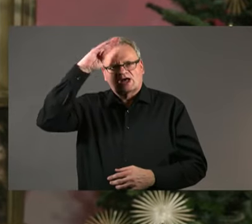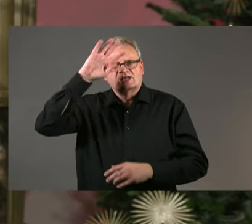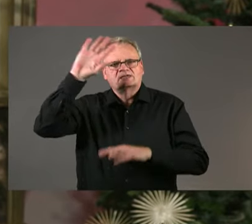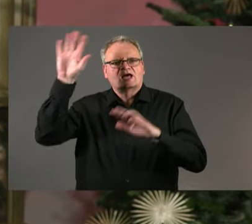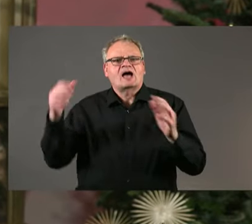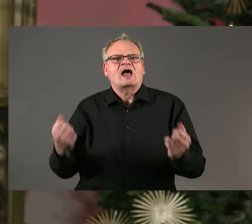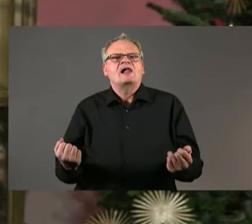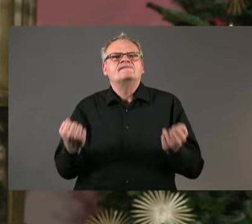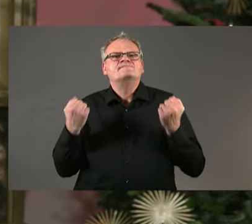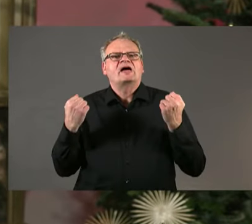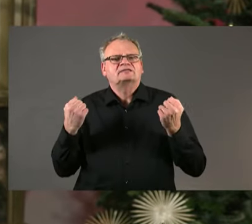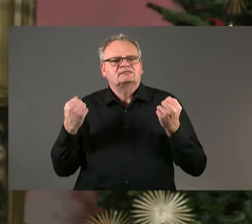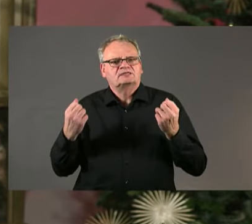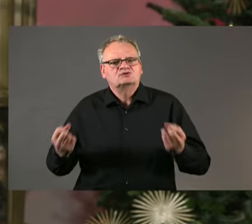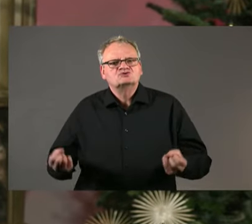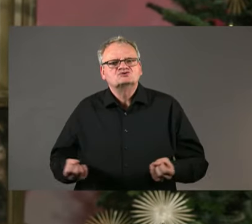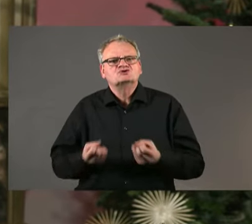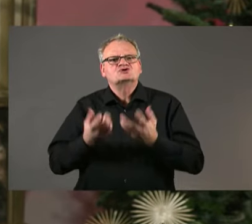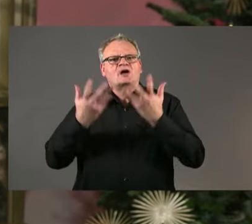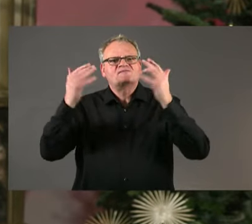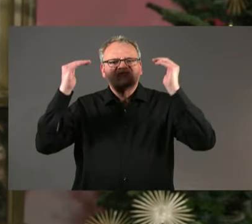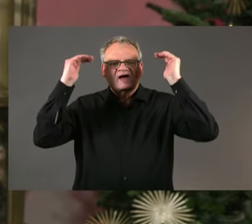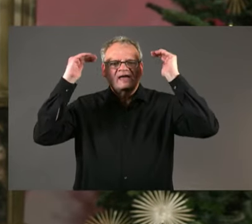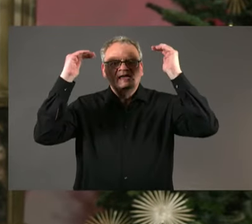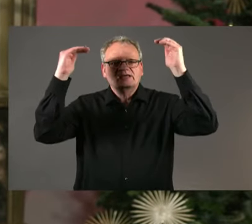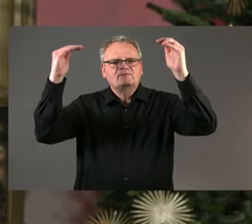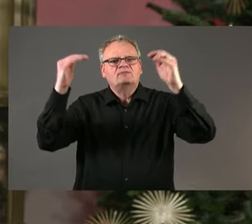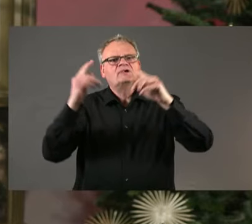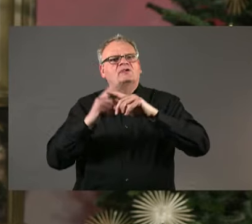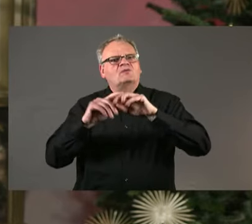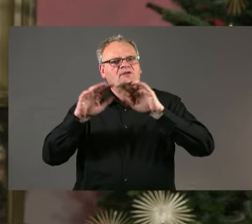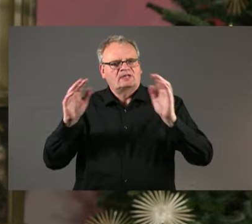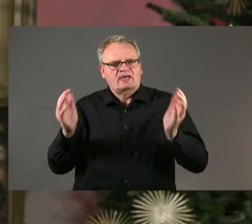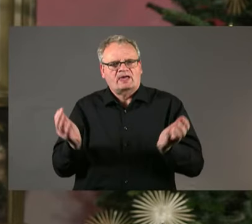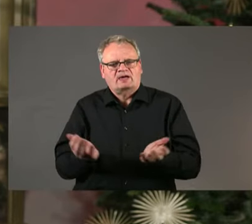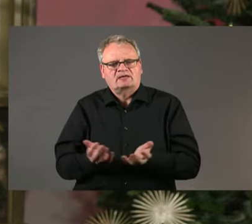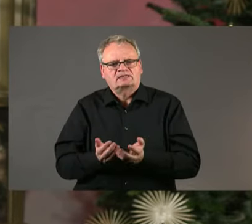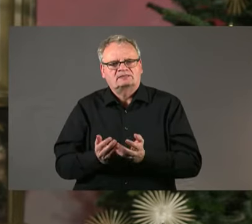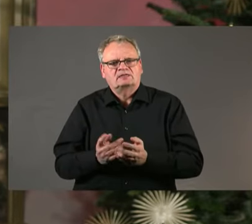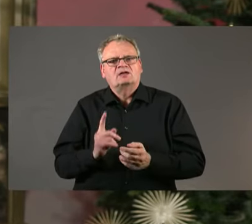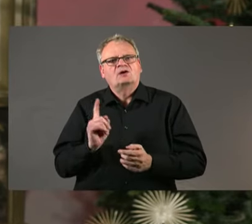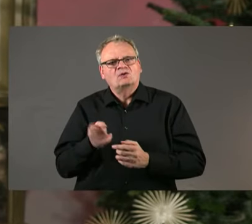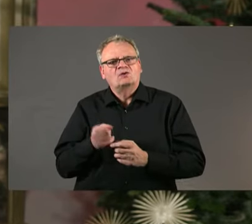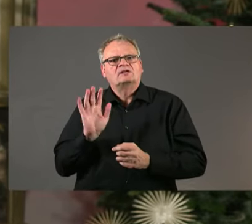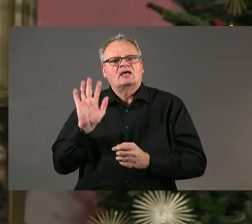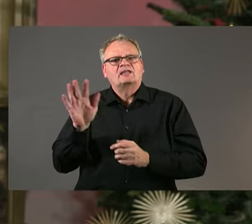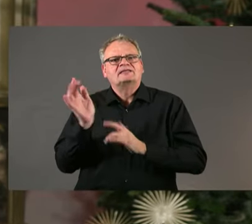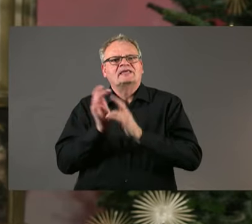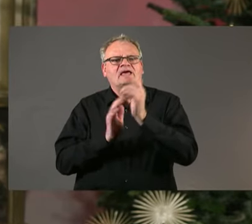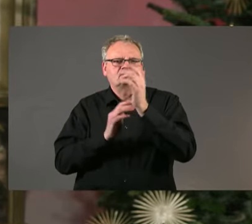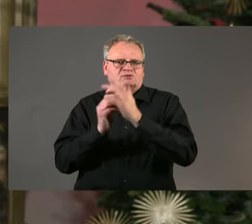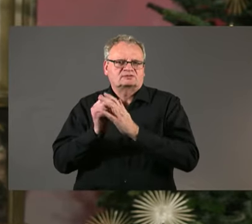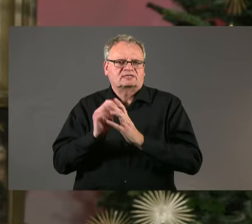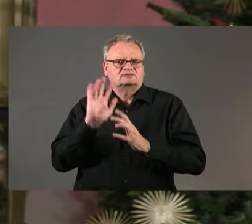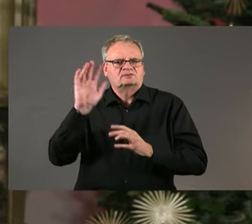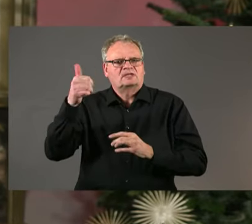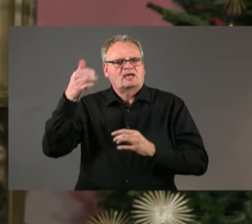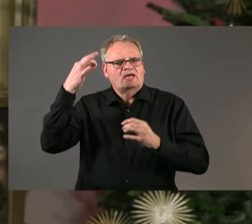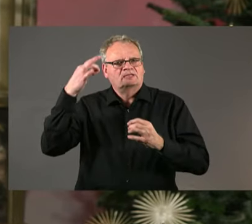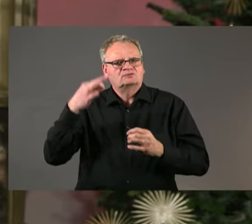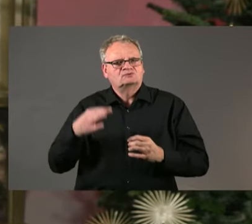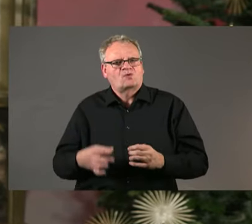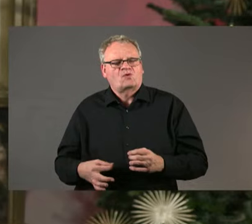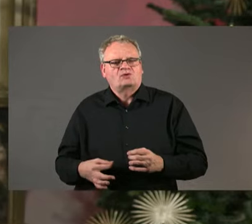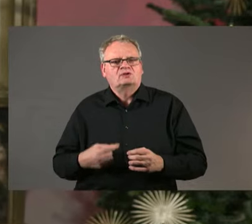Allmächtigen, den Schöpfer des Himmels und der Erde. Und an Jesus Christus, seinen